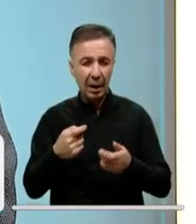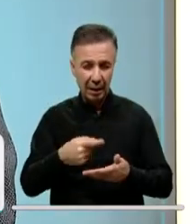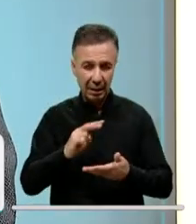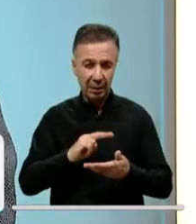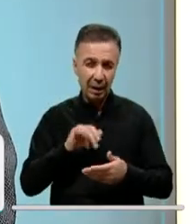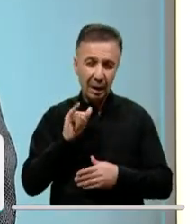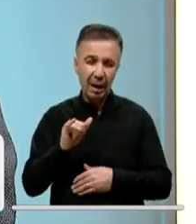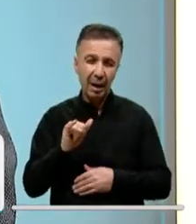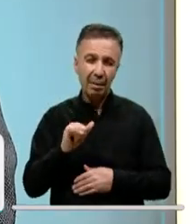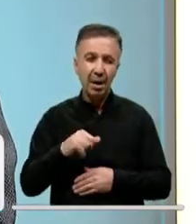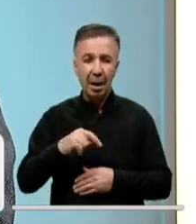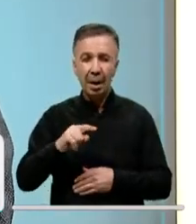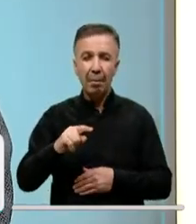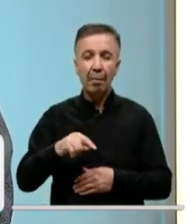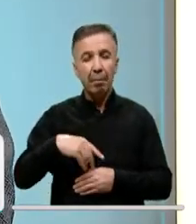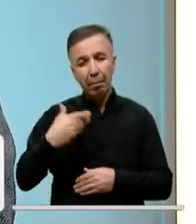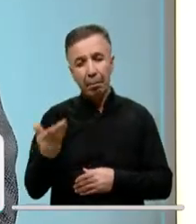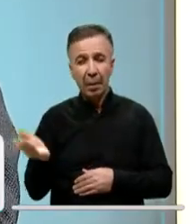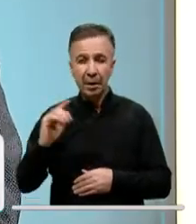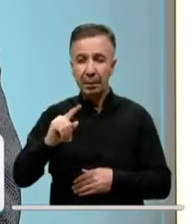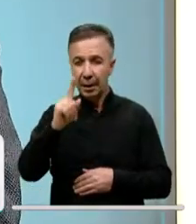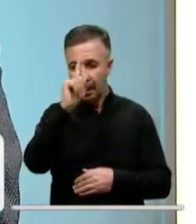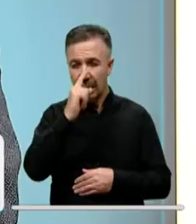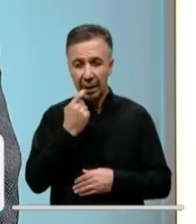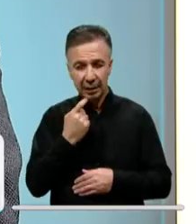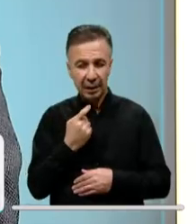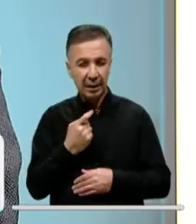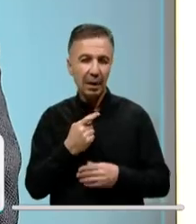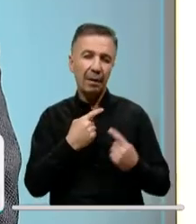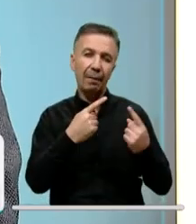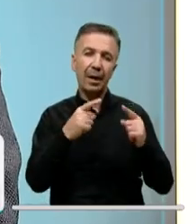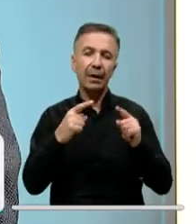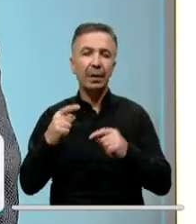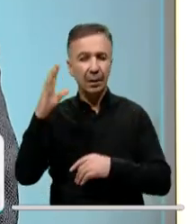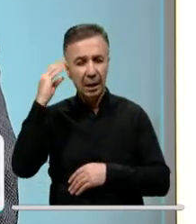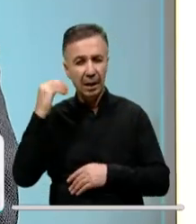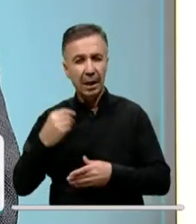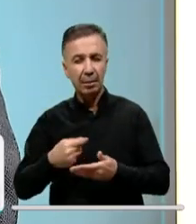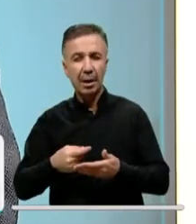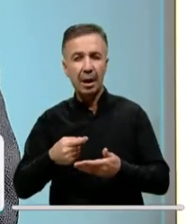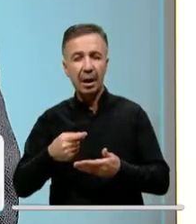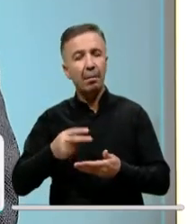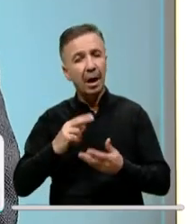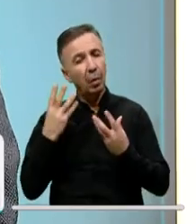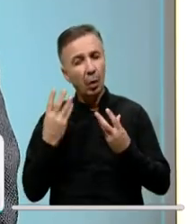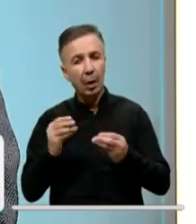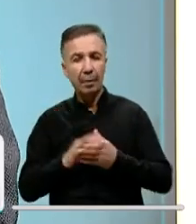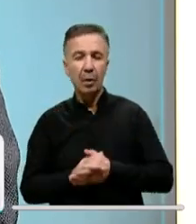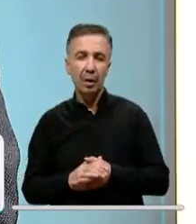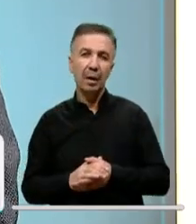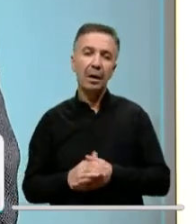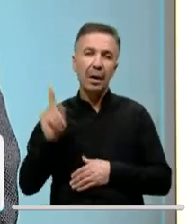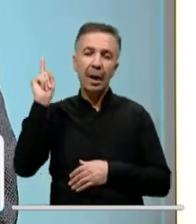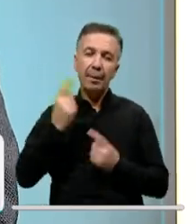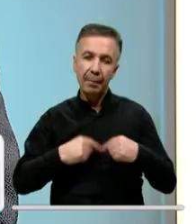aynı kelimenin kullanıldığı farklı mana farklı olabiliyor. İşte bu da efendim rahmetin, Rabbimizin